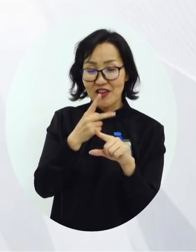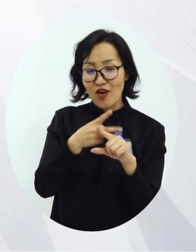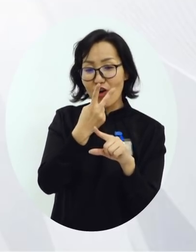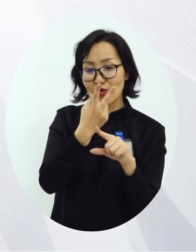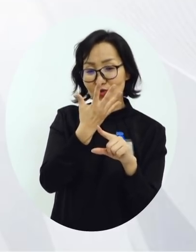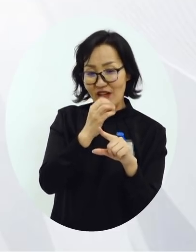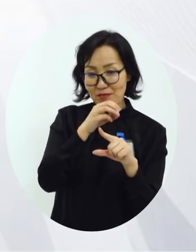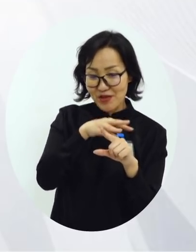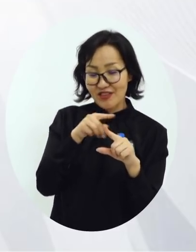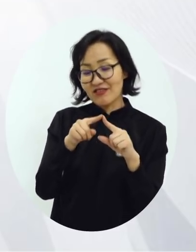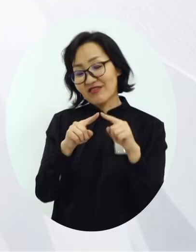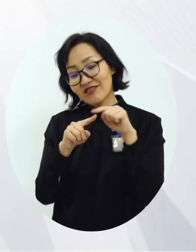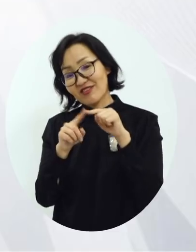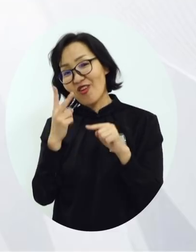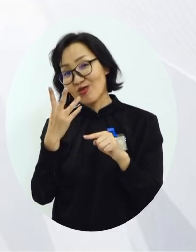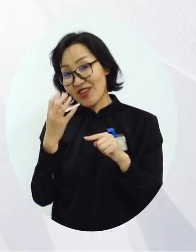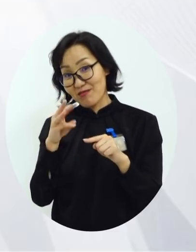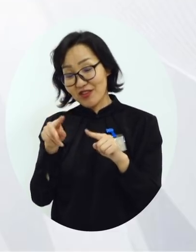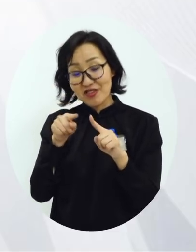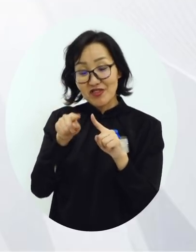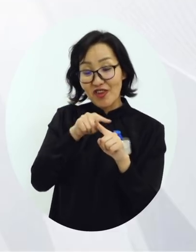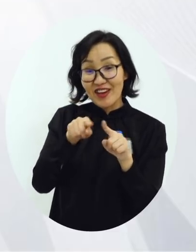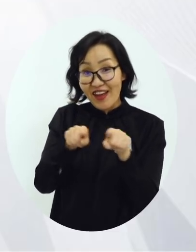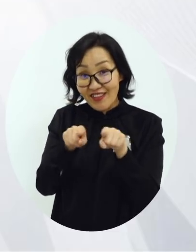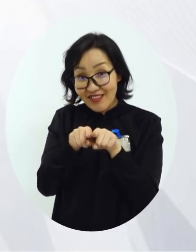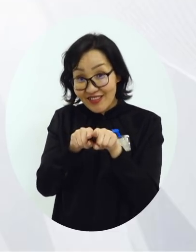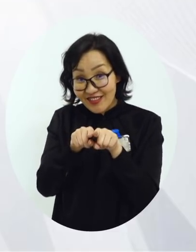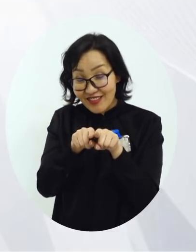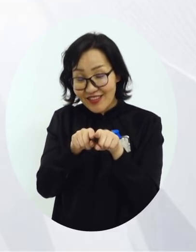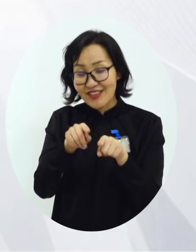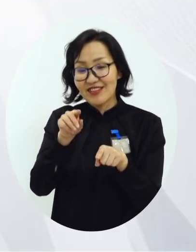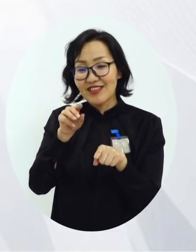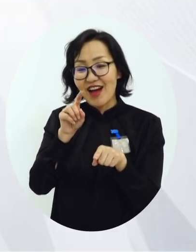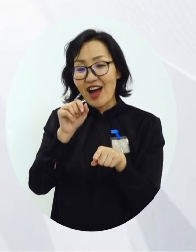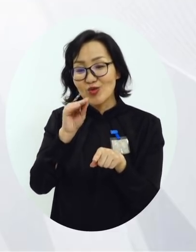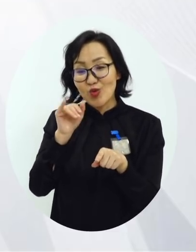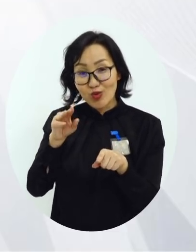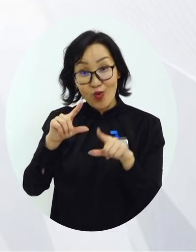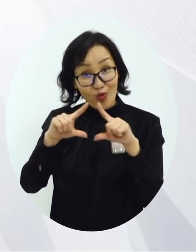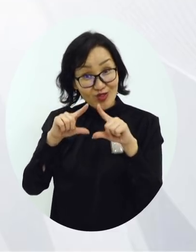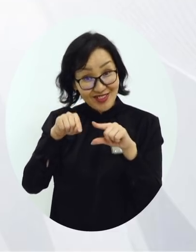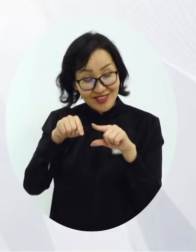мөн 250. Яагаад вэ? Адил хажууд гурвалжны хоёр тал